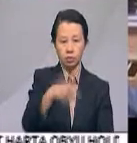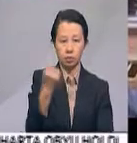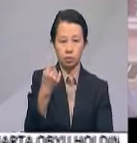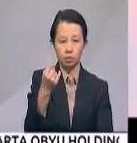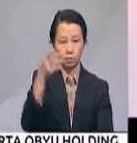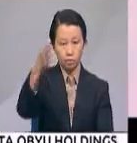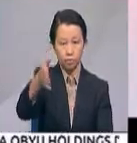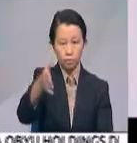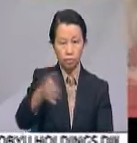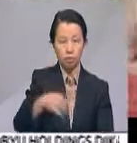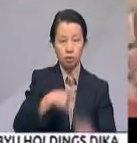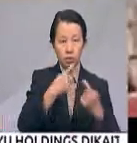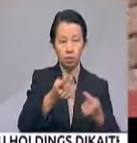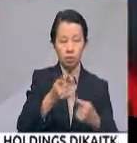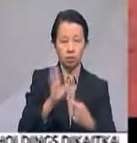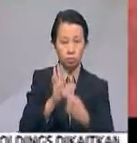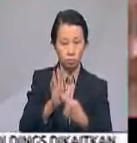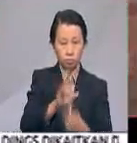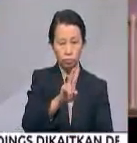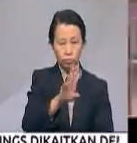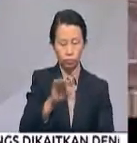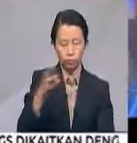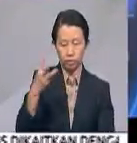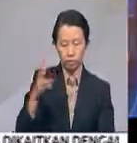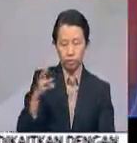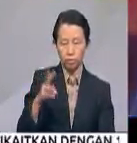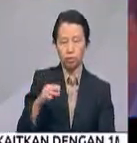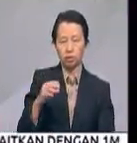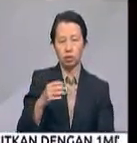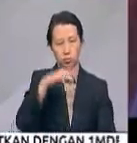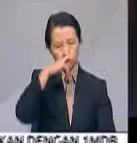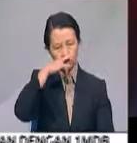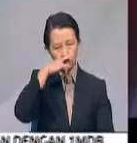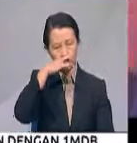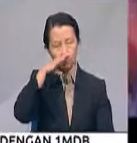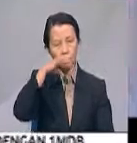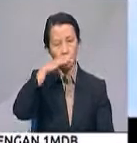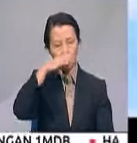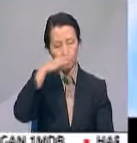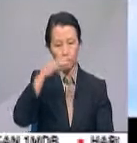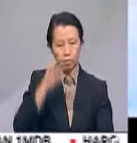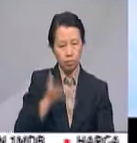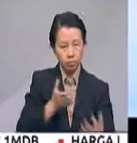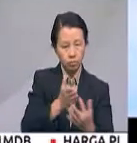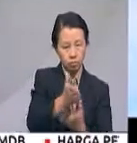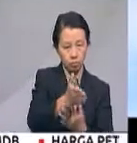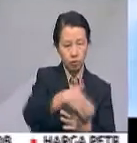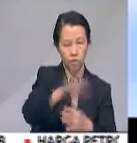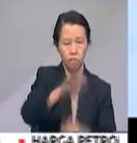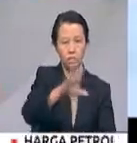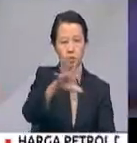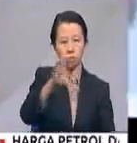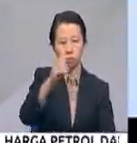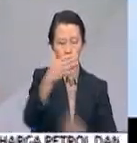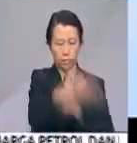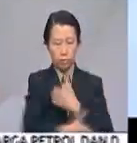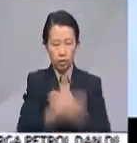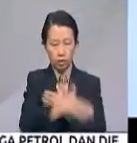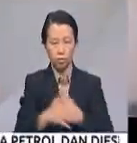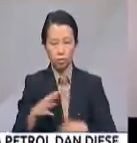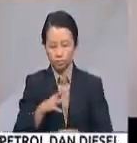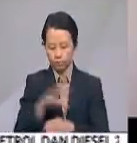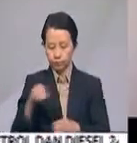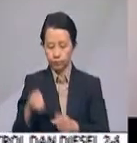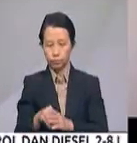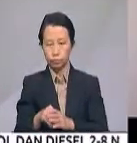depan. Sejak ditayangkan pada 2016, siri animasi ini telah menembusi siaran lebih 50 buah negara termasuk